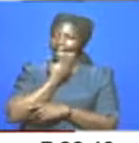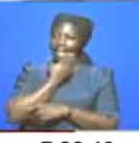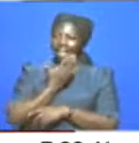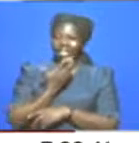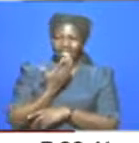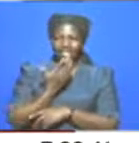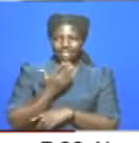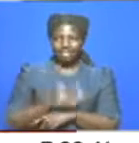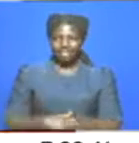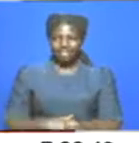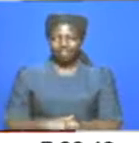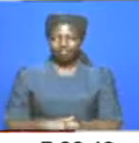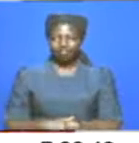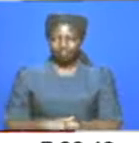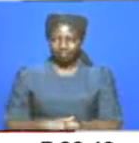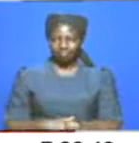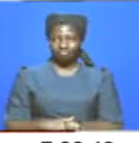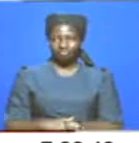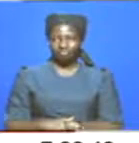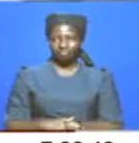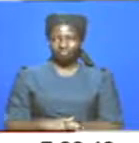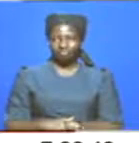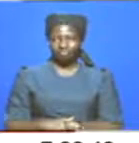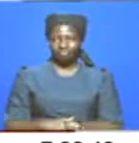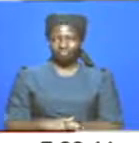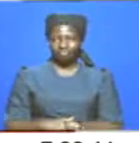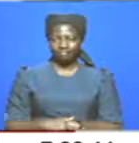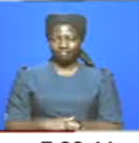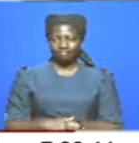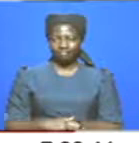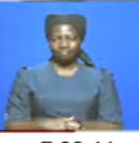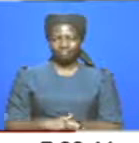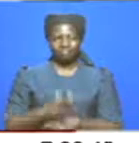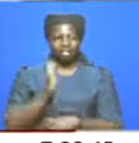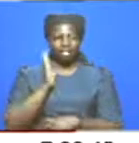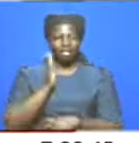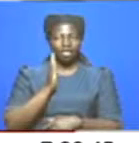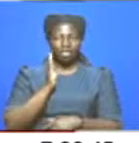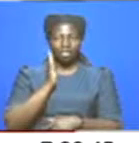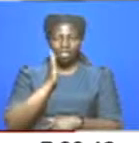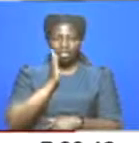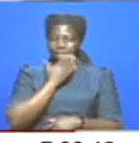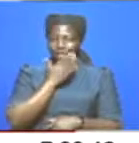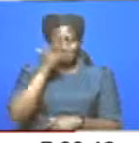nyeusi. Rangi nyeusi kama nywele zetu.